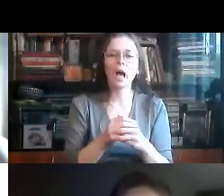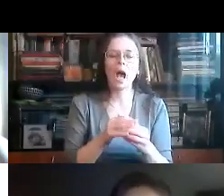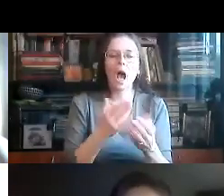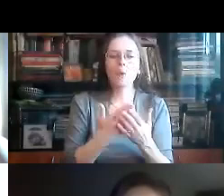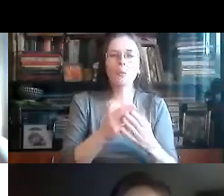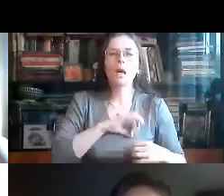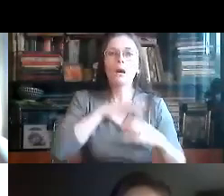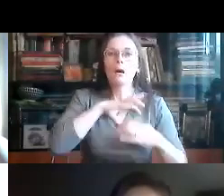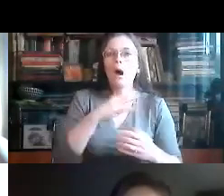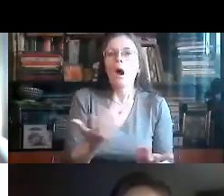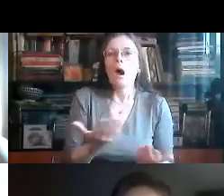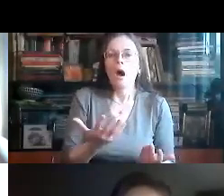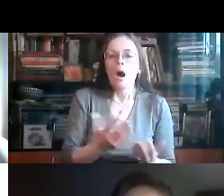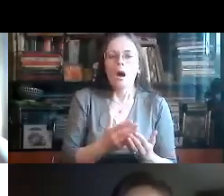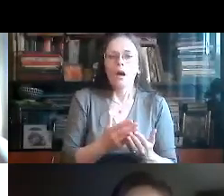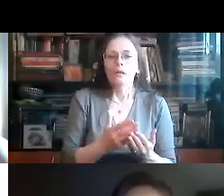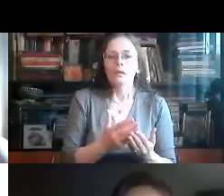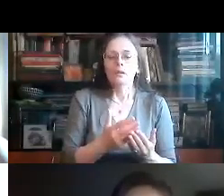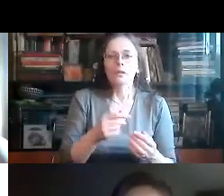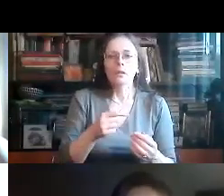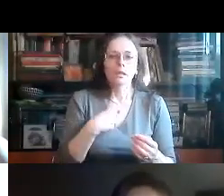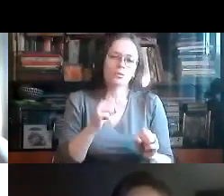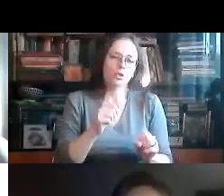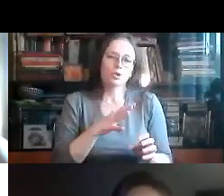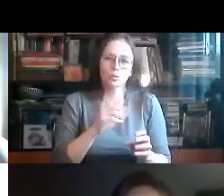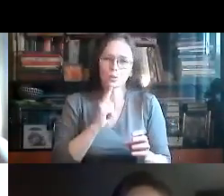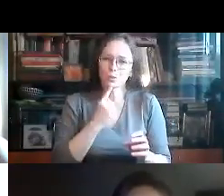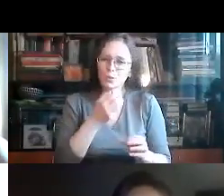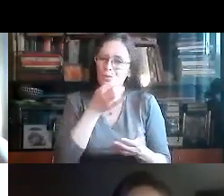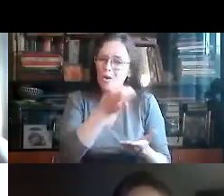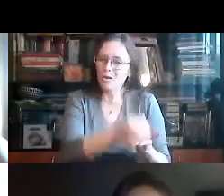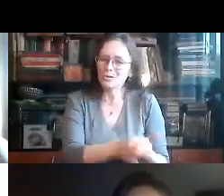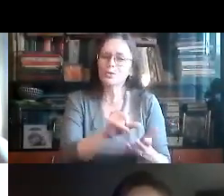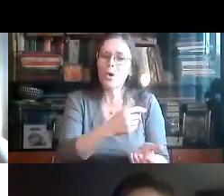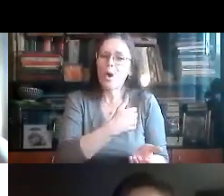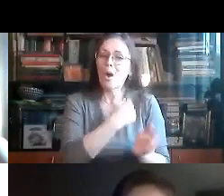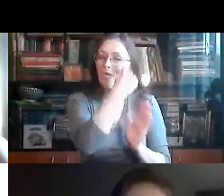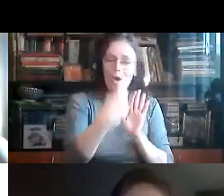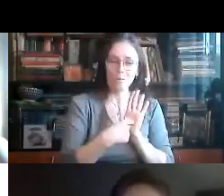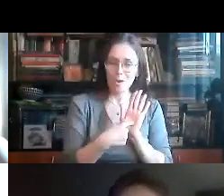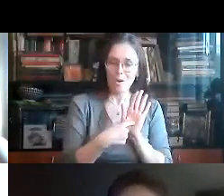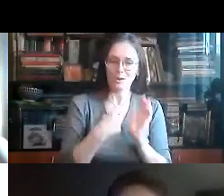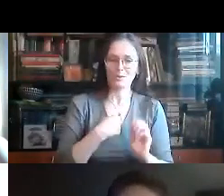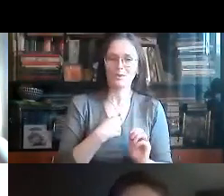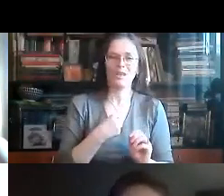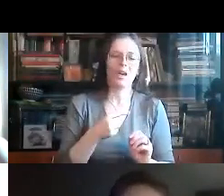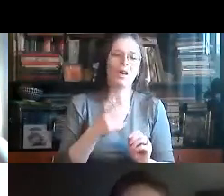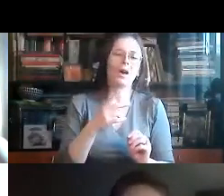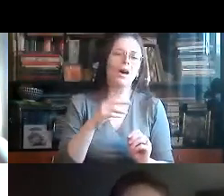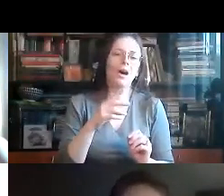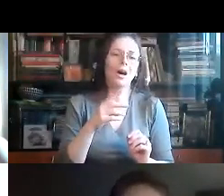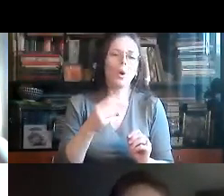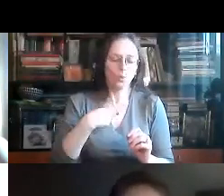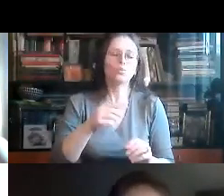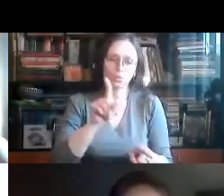отвечаю на тот запрос, который вот Оля сейчас сделала. Мы как раз тоже, вот Оксана говорит о том, что времени нет, у